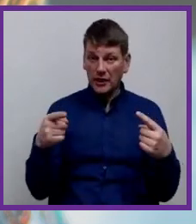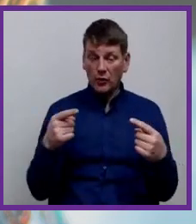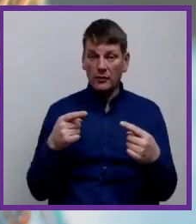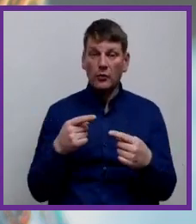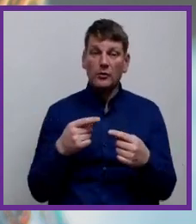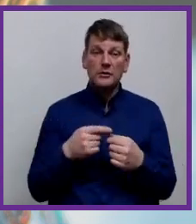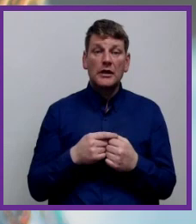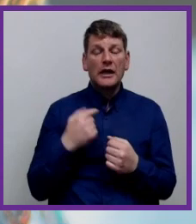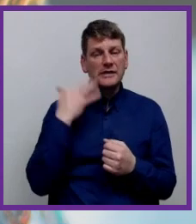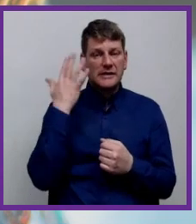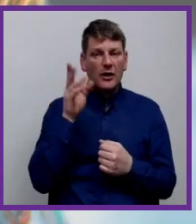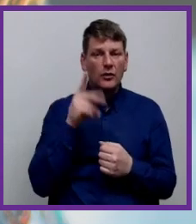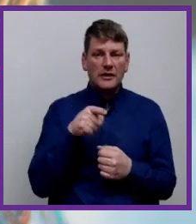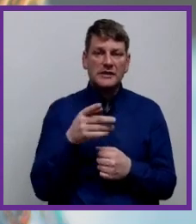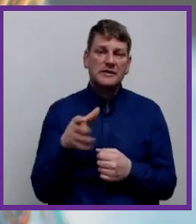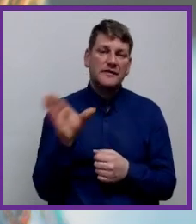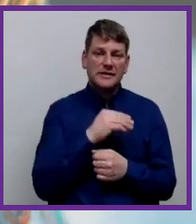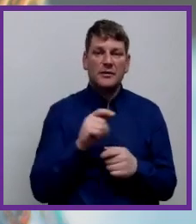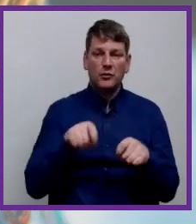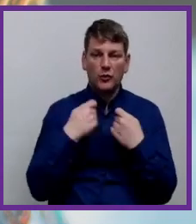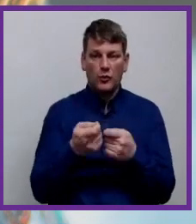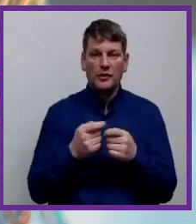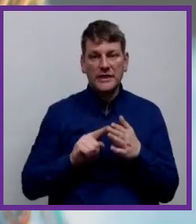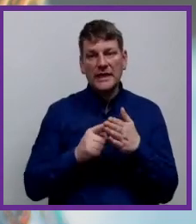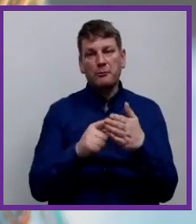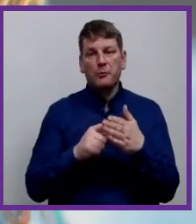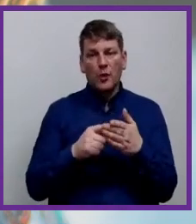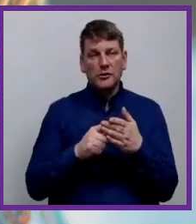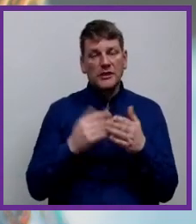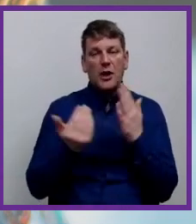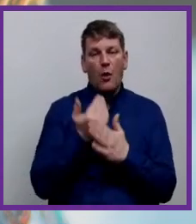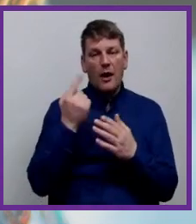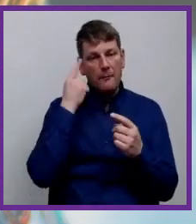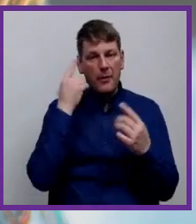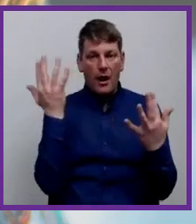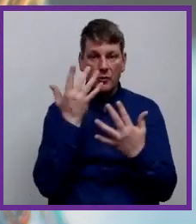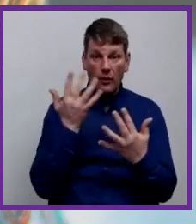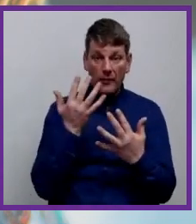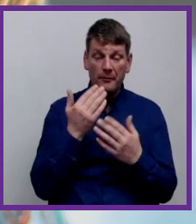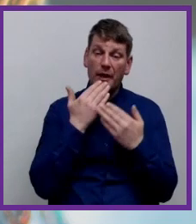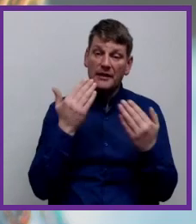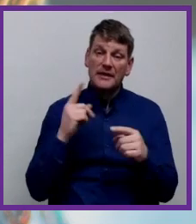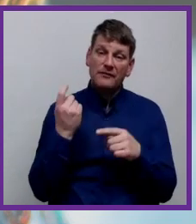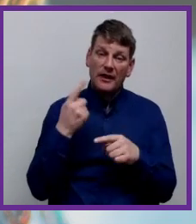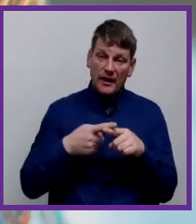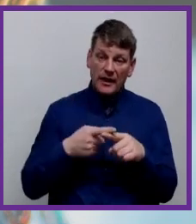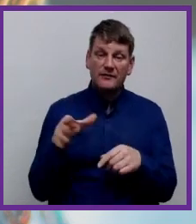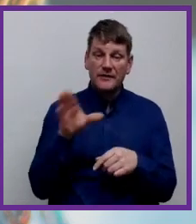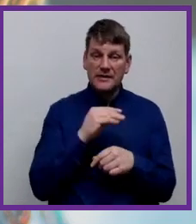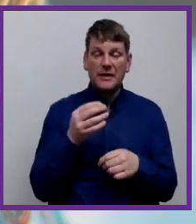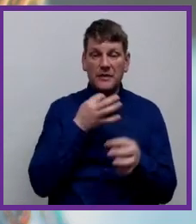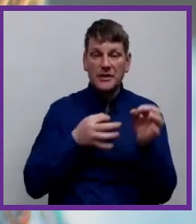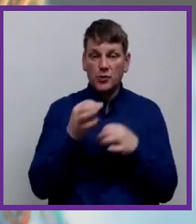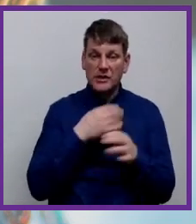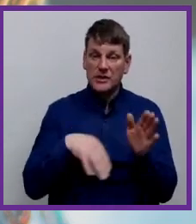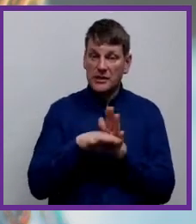ceru, ka tas mums visiem dos impulsus jaunām pārdomām. Paldies vēlreiz visiem diskusijas